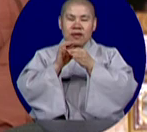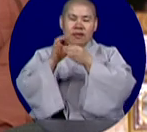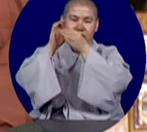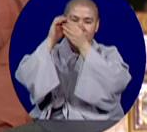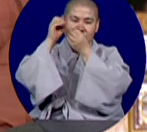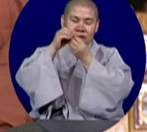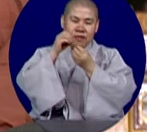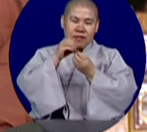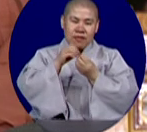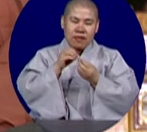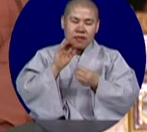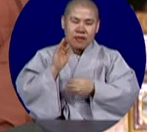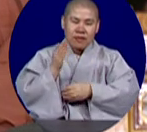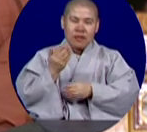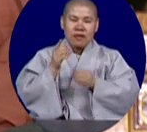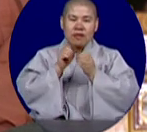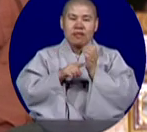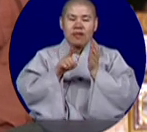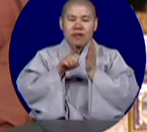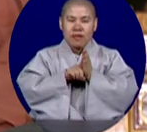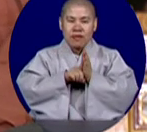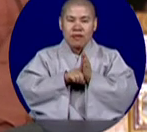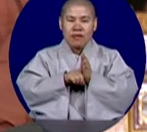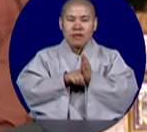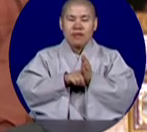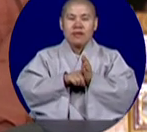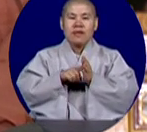불교입니다. 그래서 거기에